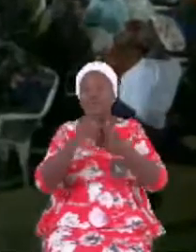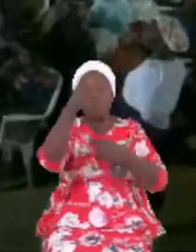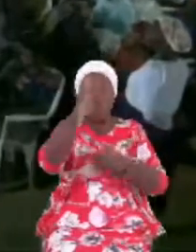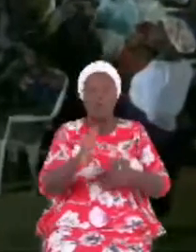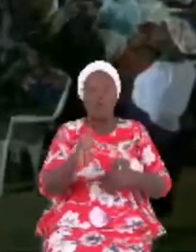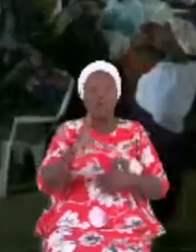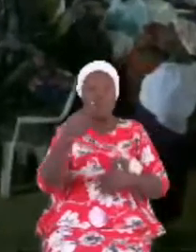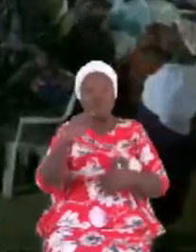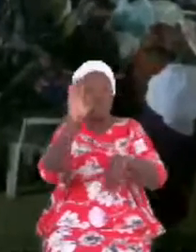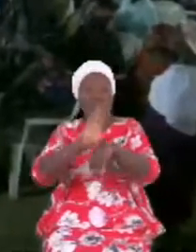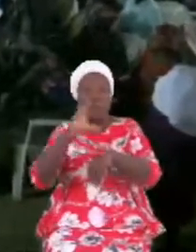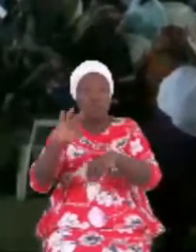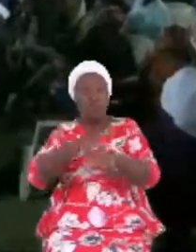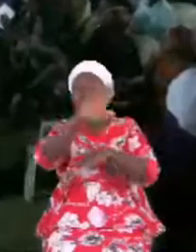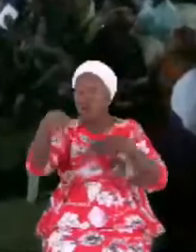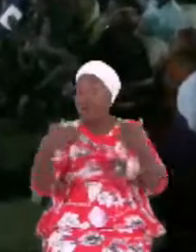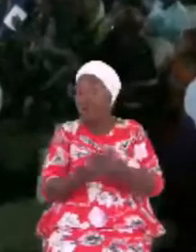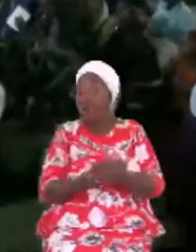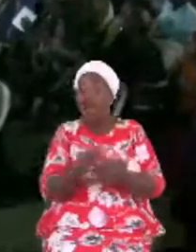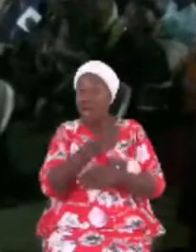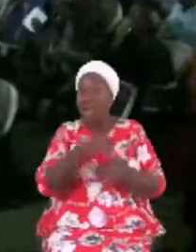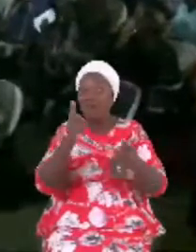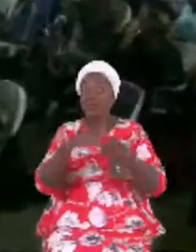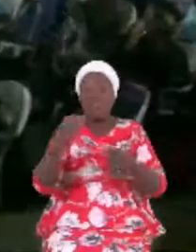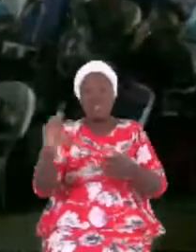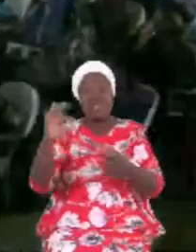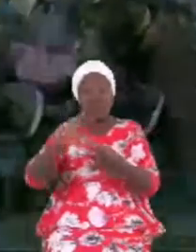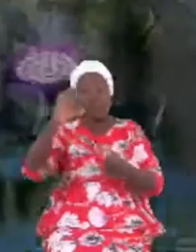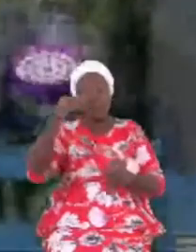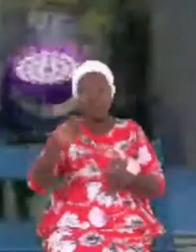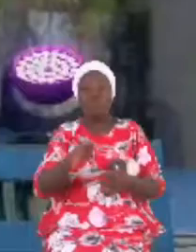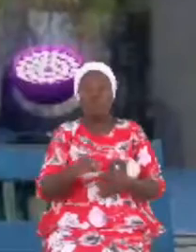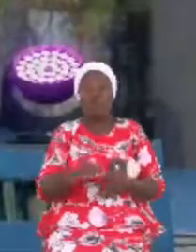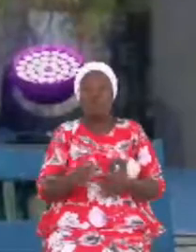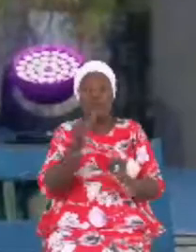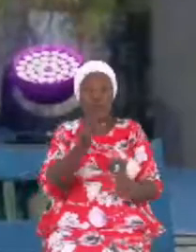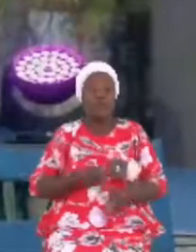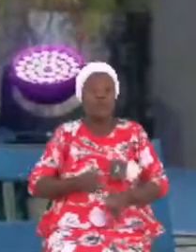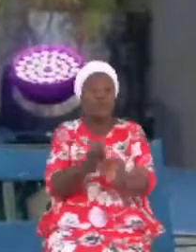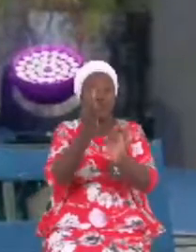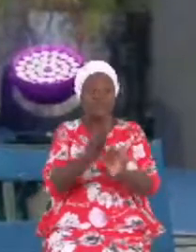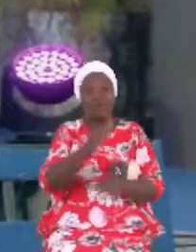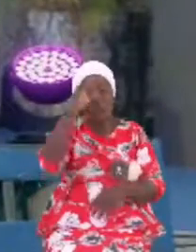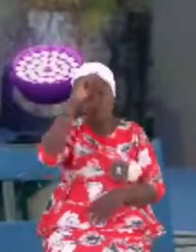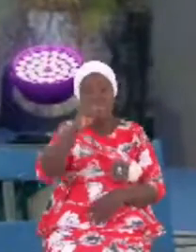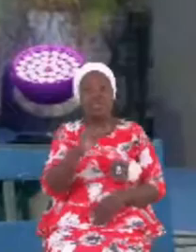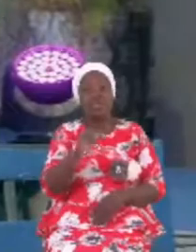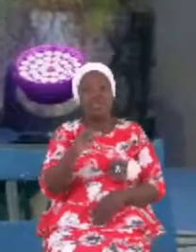juge, qui est le Dieu de tous, des esprits, des justes, parvenu à la